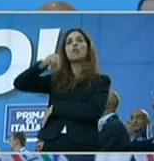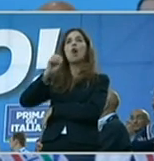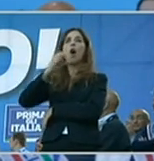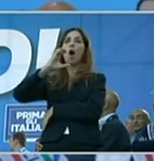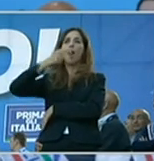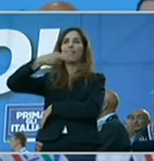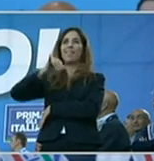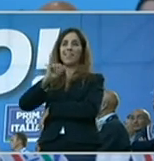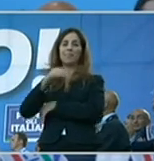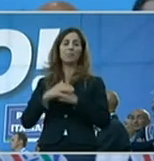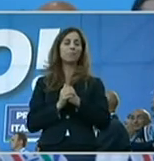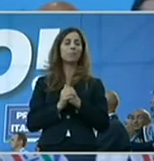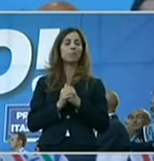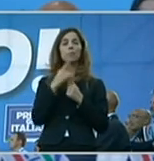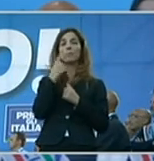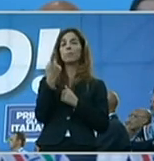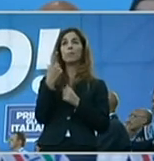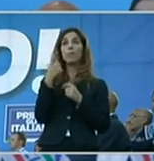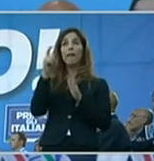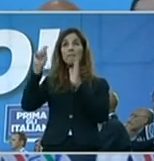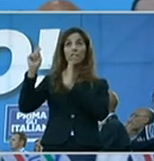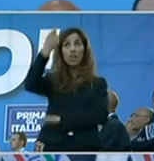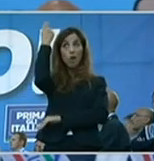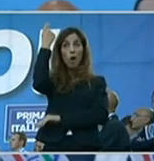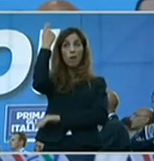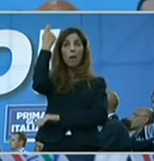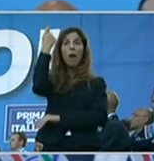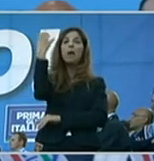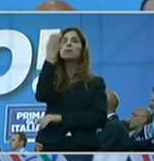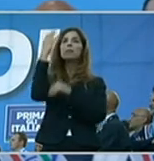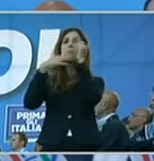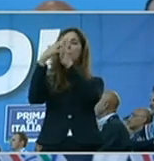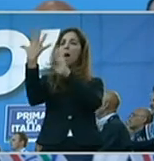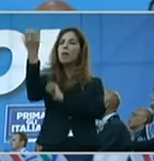La vittoria è sempre nel pugno di pochi.